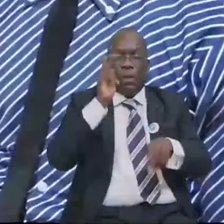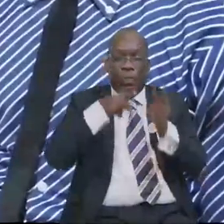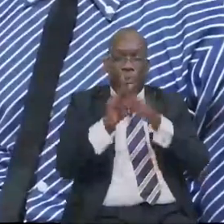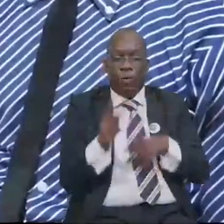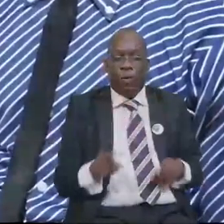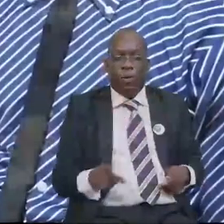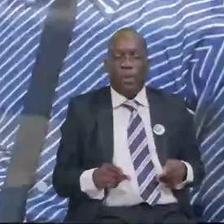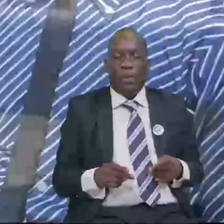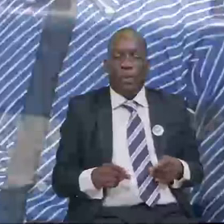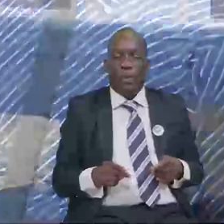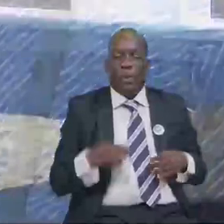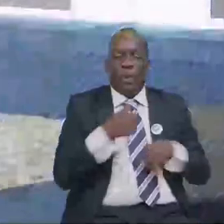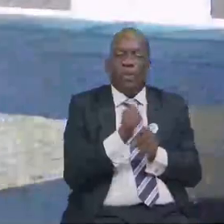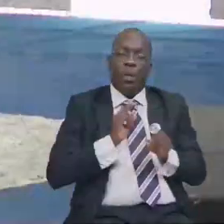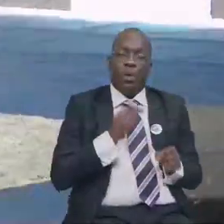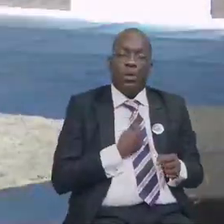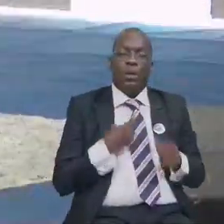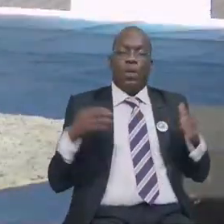les prophéties nous font peur.